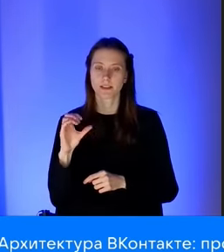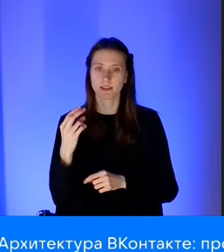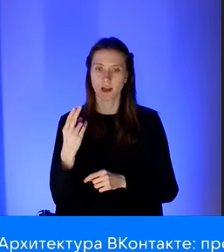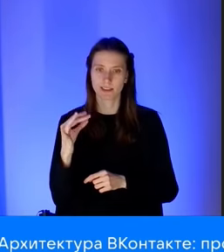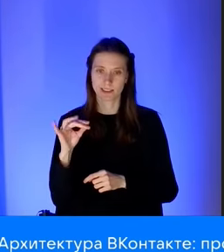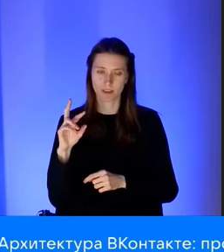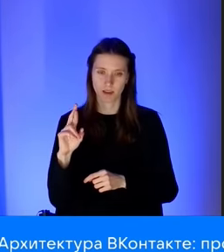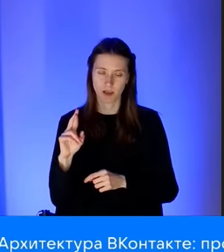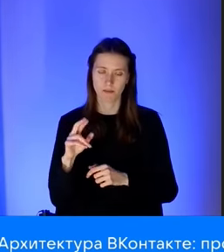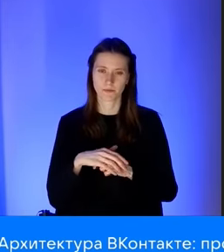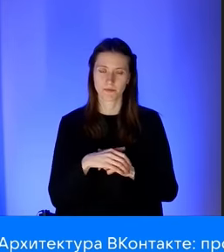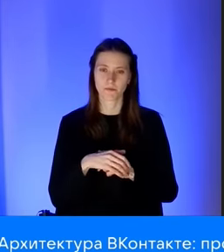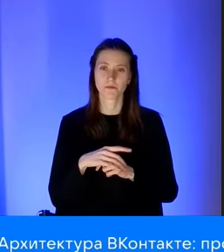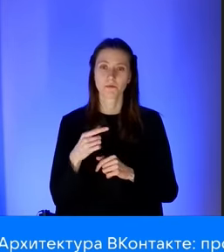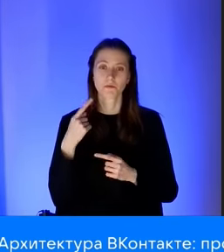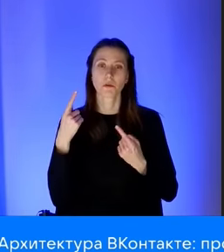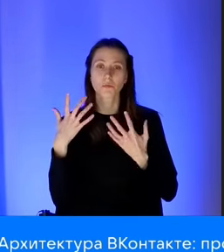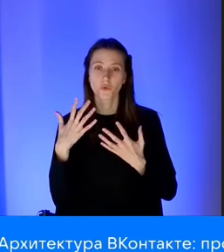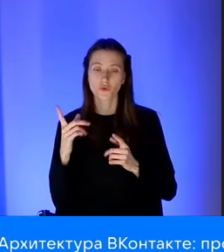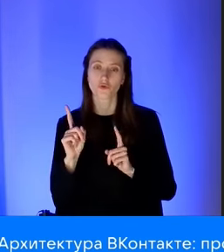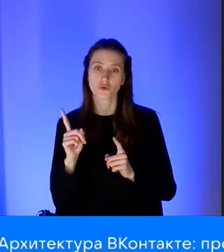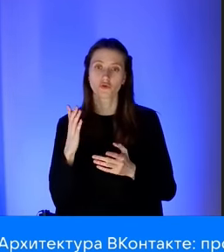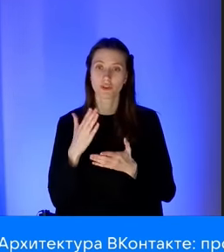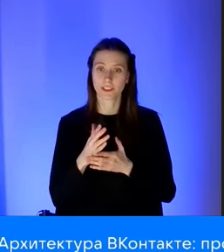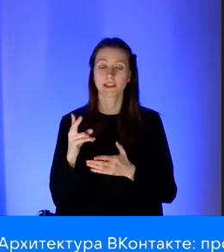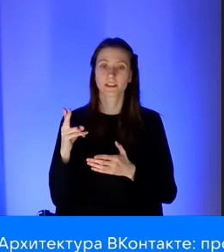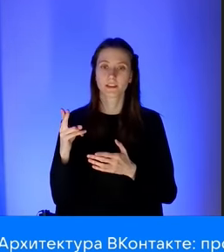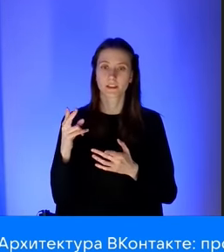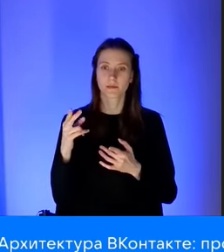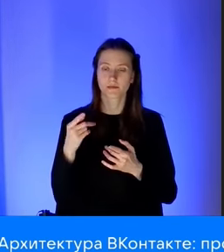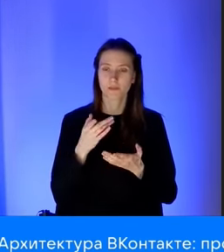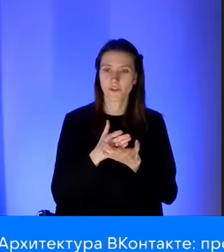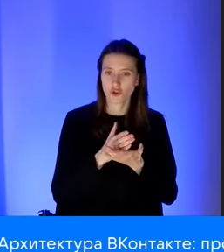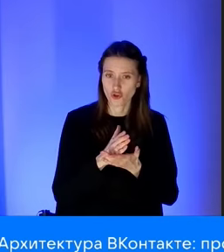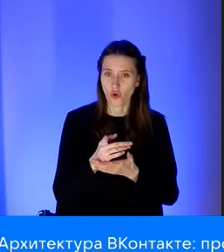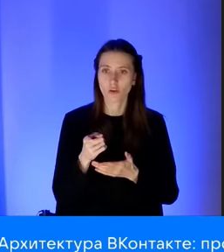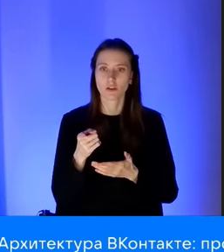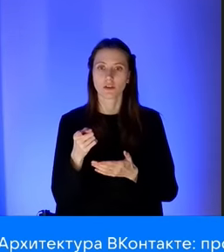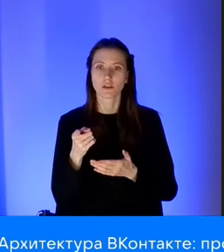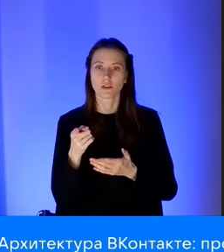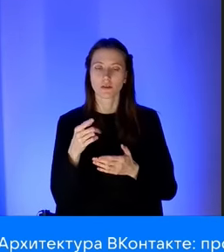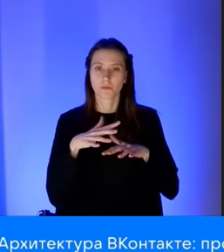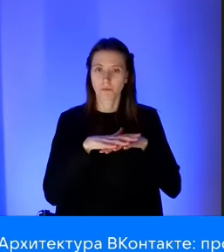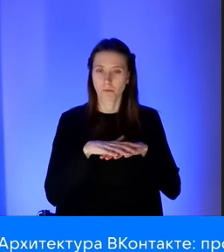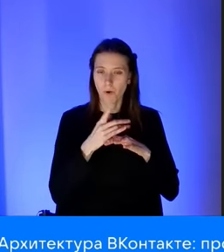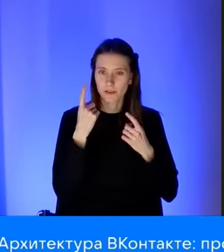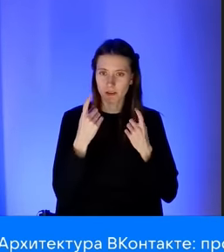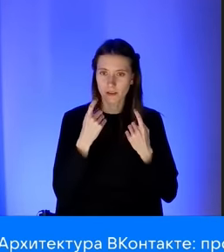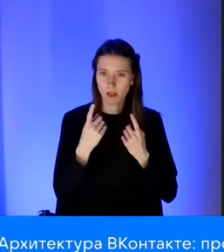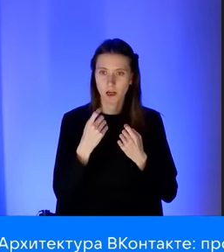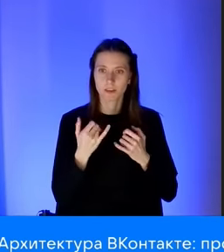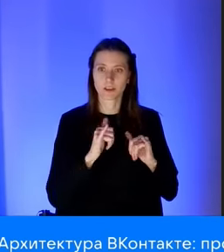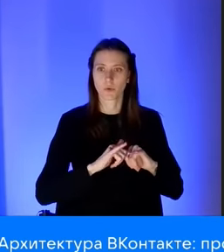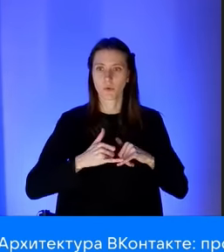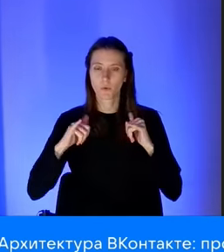индексации Как выглядит движок Теперь давайте поймём как его масштабировать ну масштабирование я думаю здесь ни для кого не секрет осуществляется